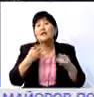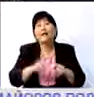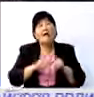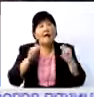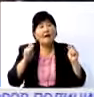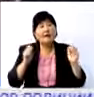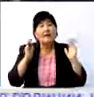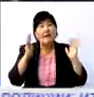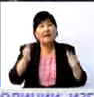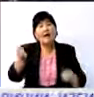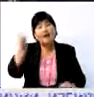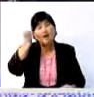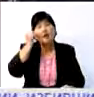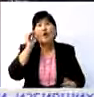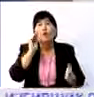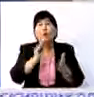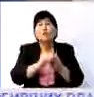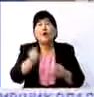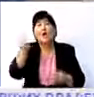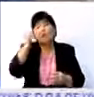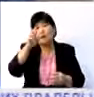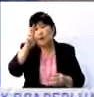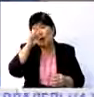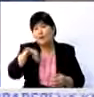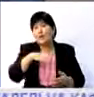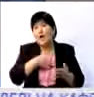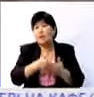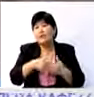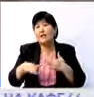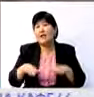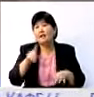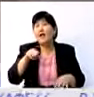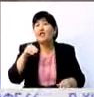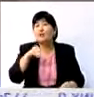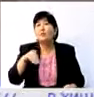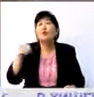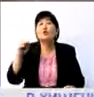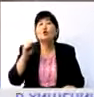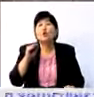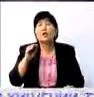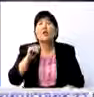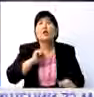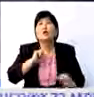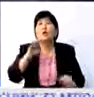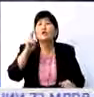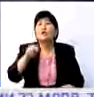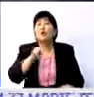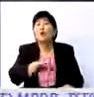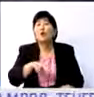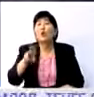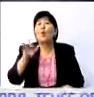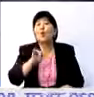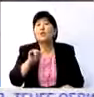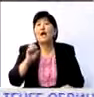открытие аллеи Тахзым и установка на ней бюстов государственных и общественных деятелей Темирбека Жургенова, героя социалистического труда